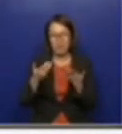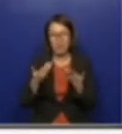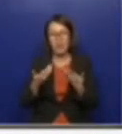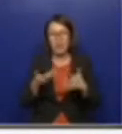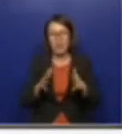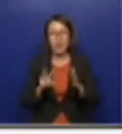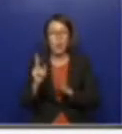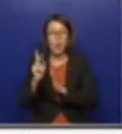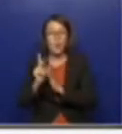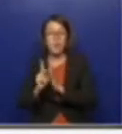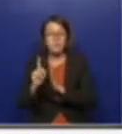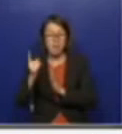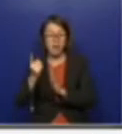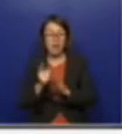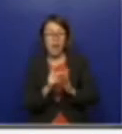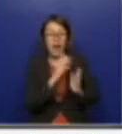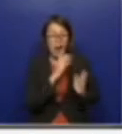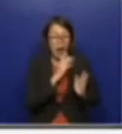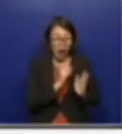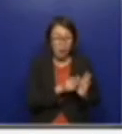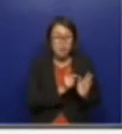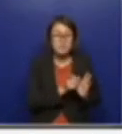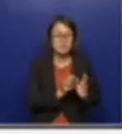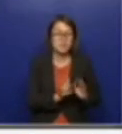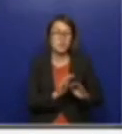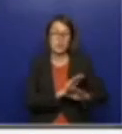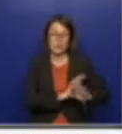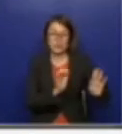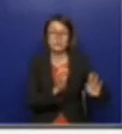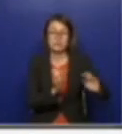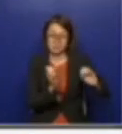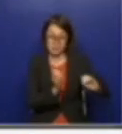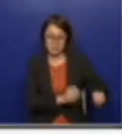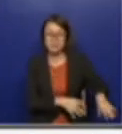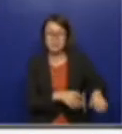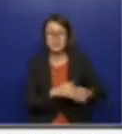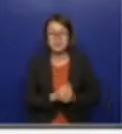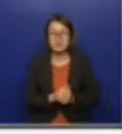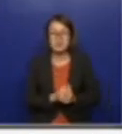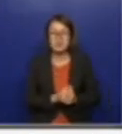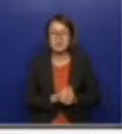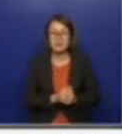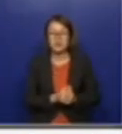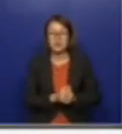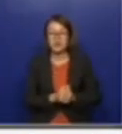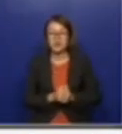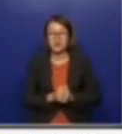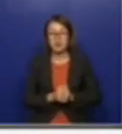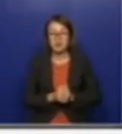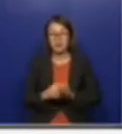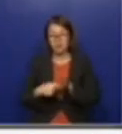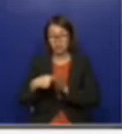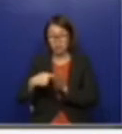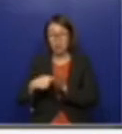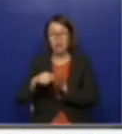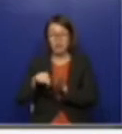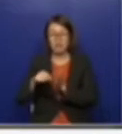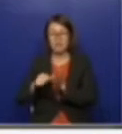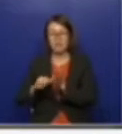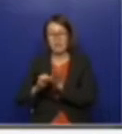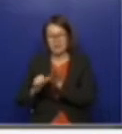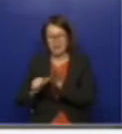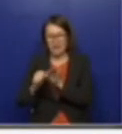ฎหมายใหม่กฎหมายเก่าก็ยกเลิกไปในหลักการในเหตุผลท่านอ้างว่าเมื่อปรับปรุงแล้วกฎหมายต้องดีกว่าเดิ